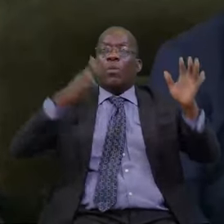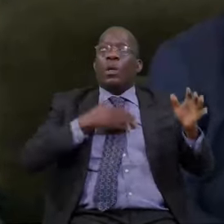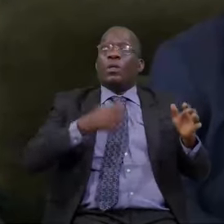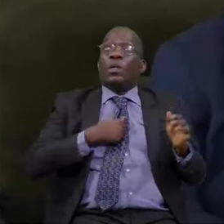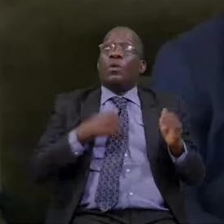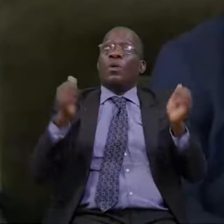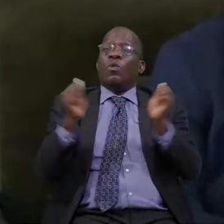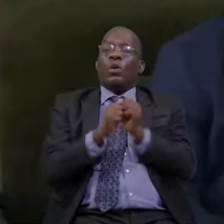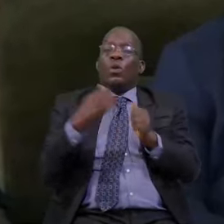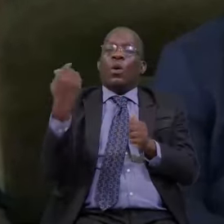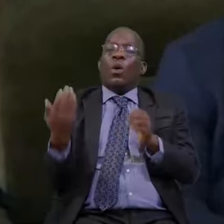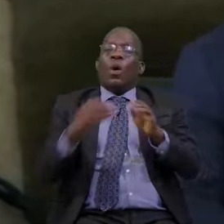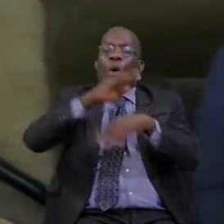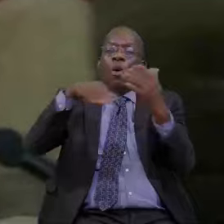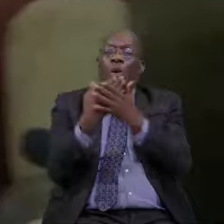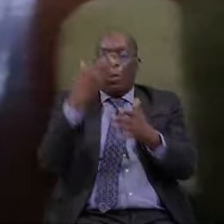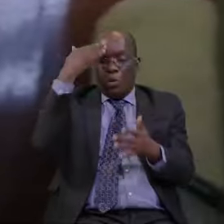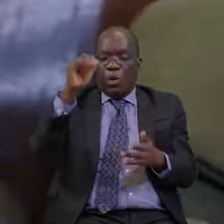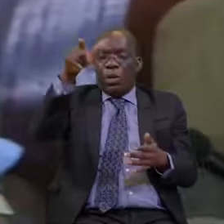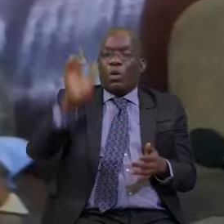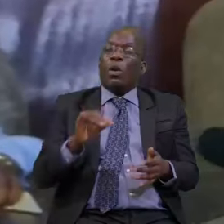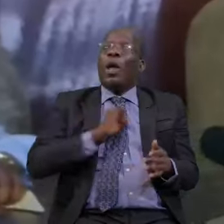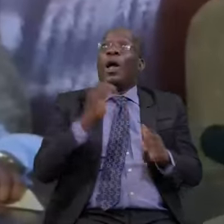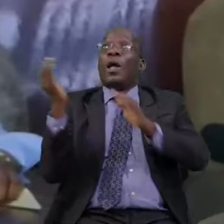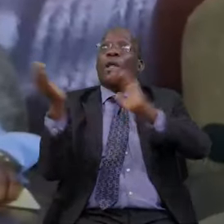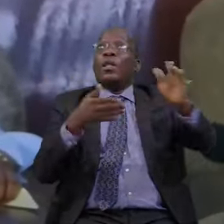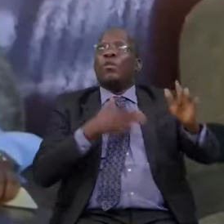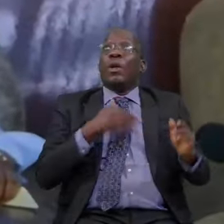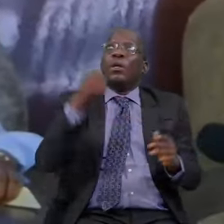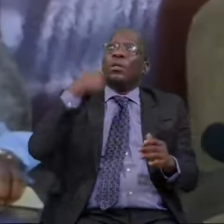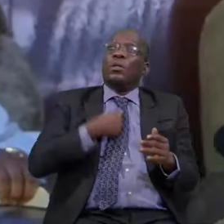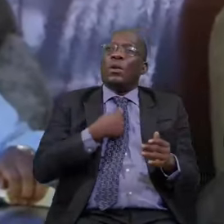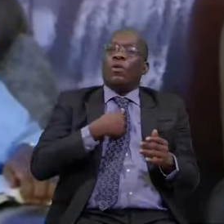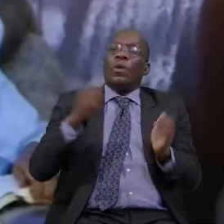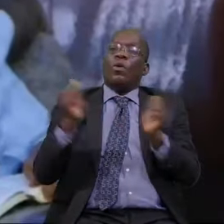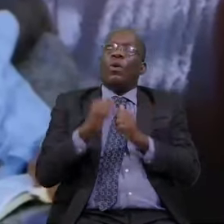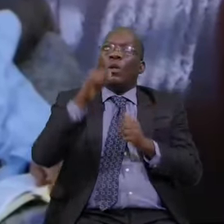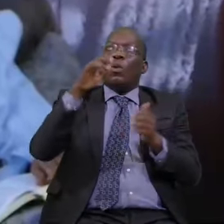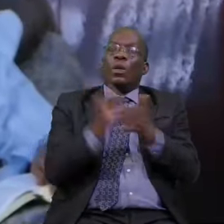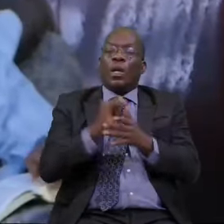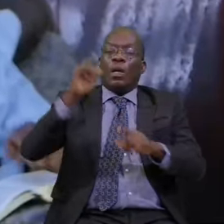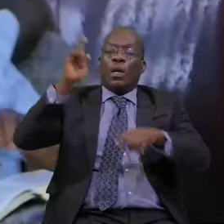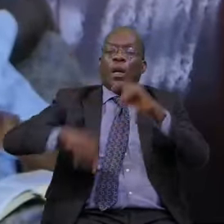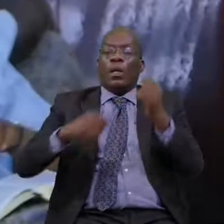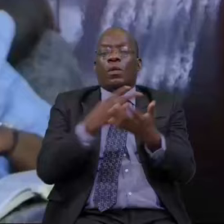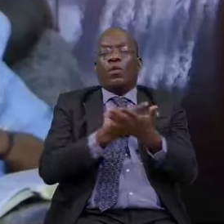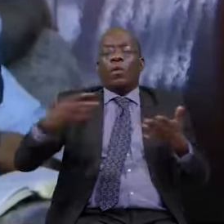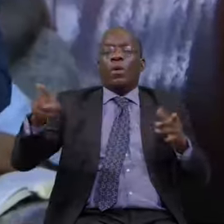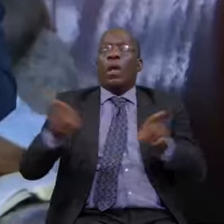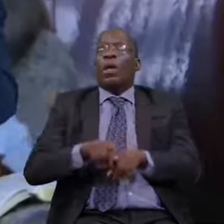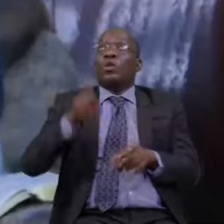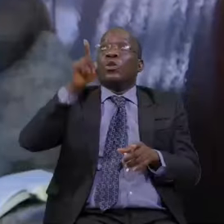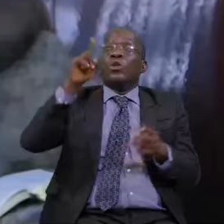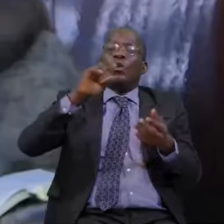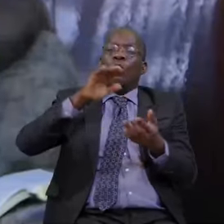je me laisse avec l'Omnipotent, je me laisse avec celui-là qui ne peut jamais échouer, comme vous vous